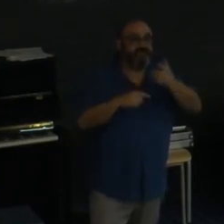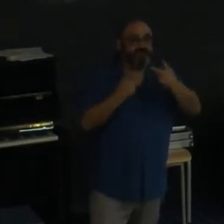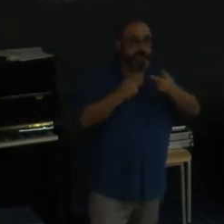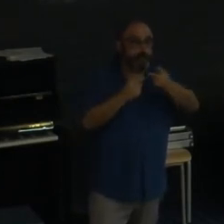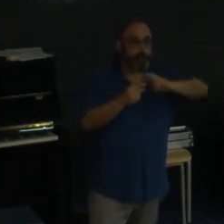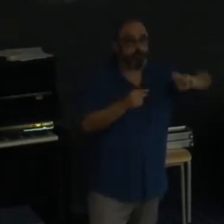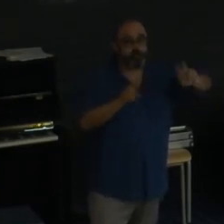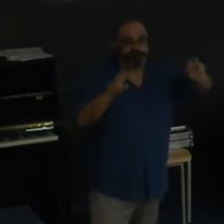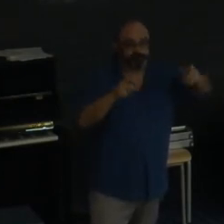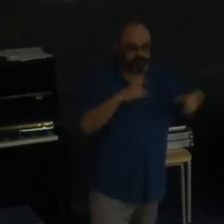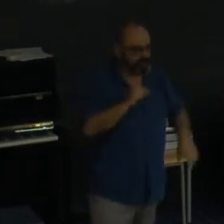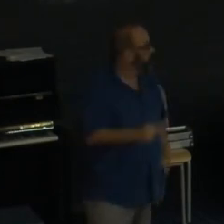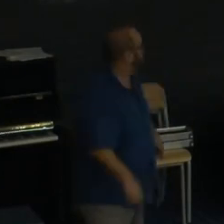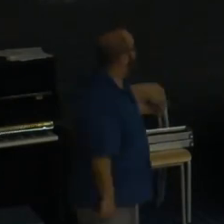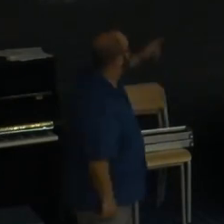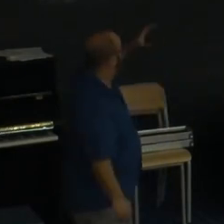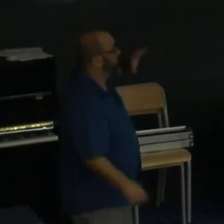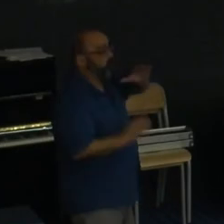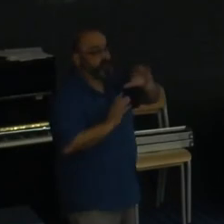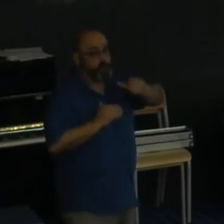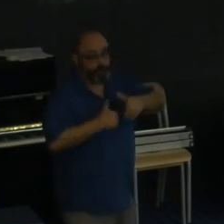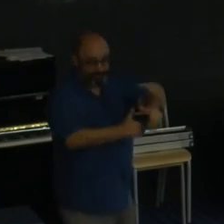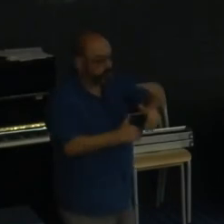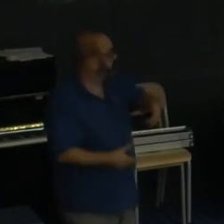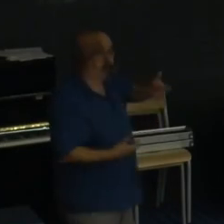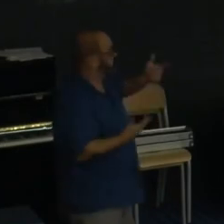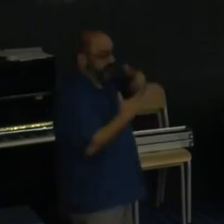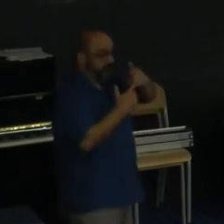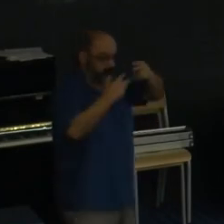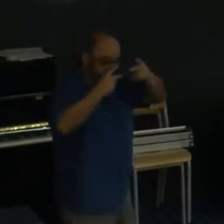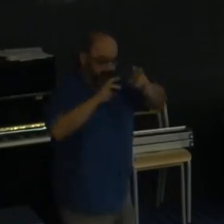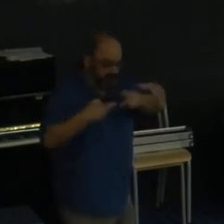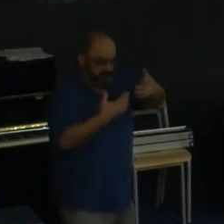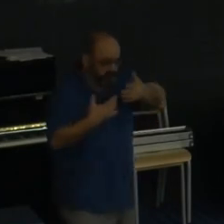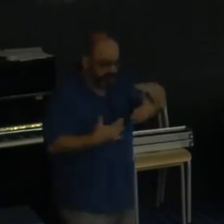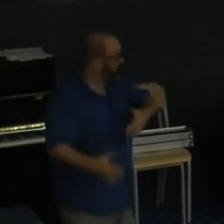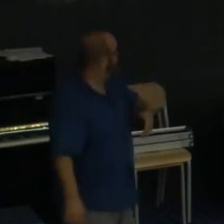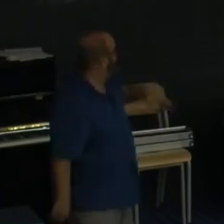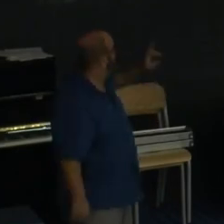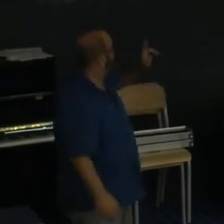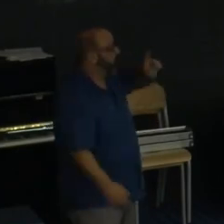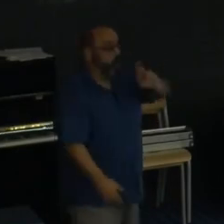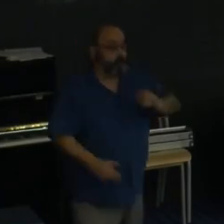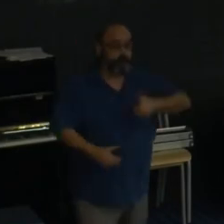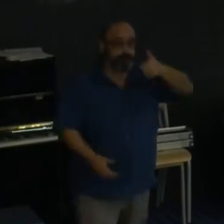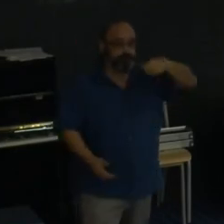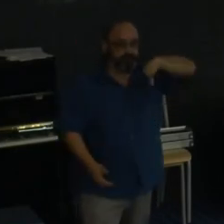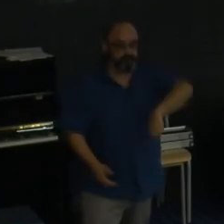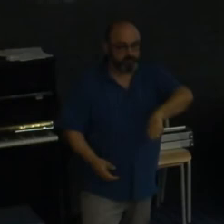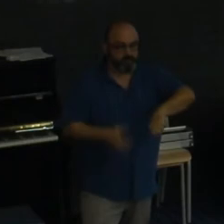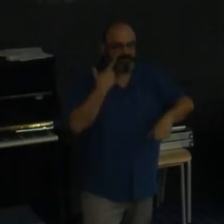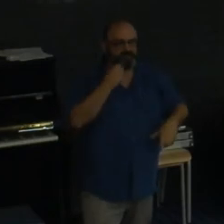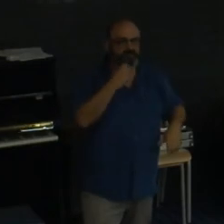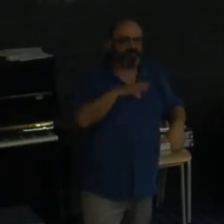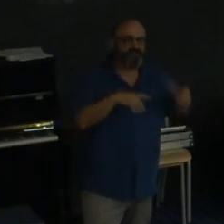ça. Le continue va simplement aller plus loin dans l'exécution. Le up et le down, c'est très intéressant. Quand vous débuguez,